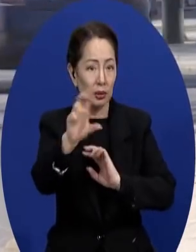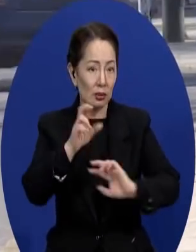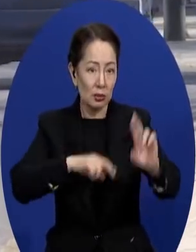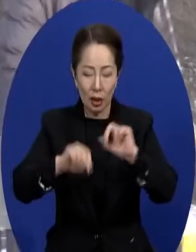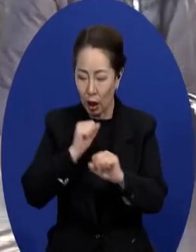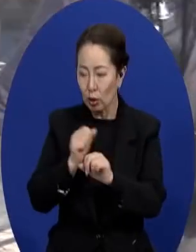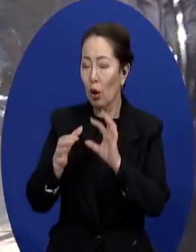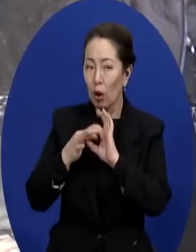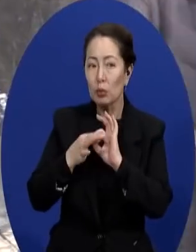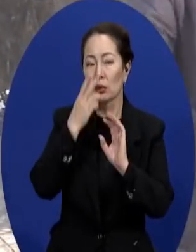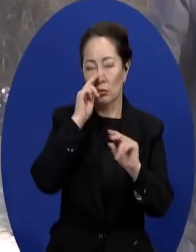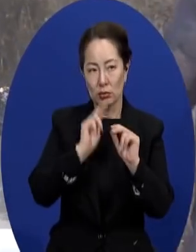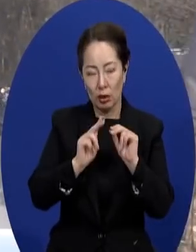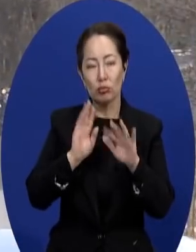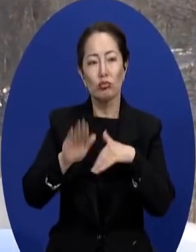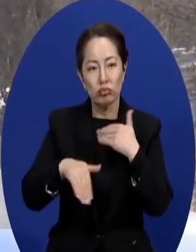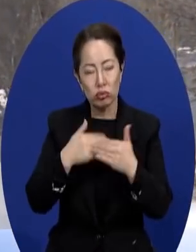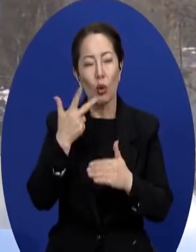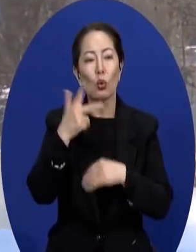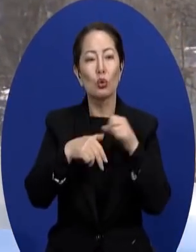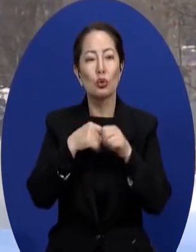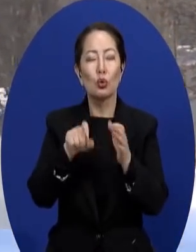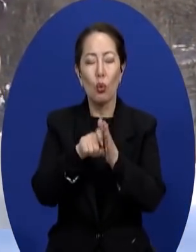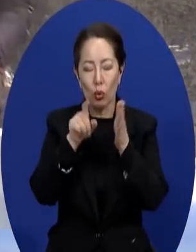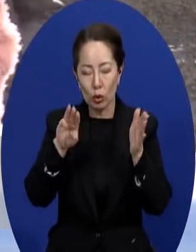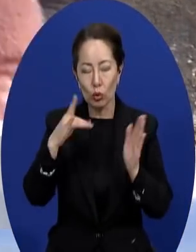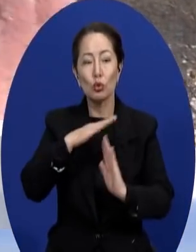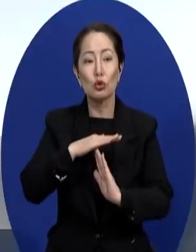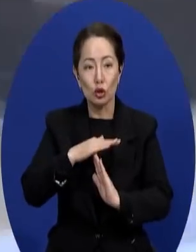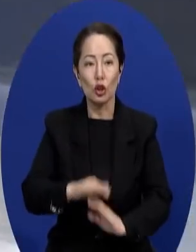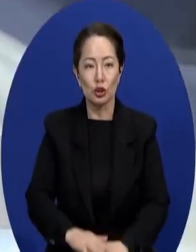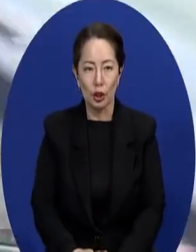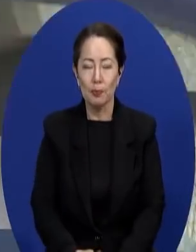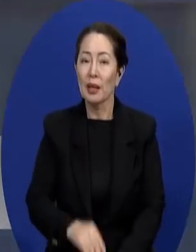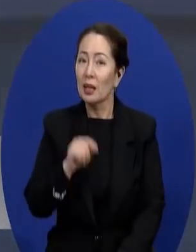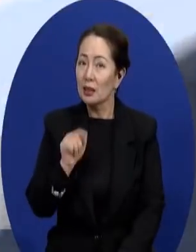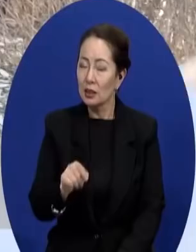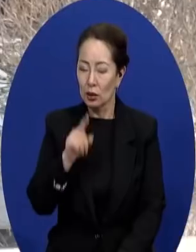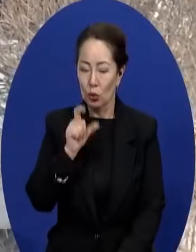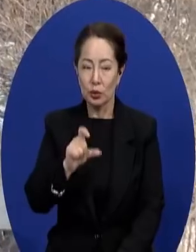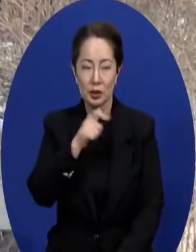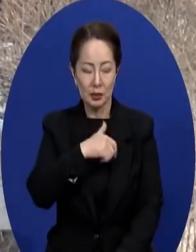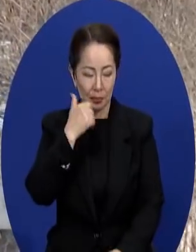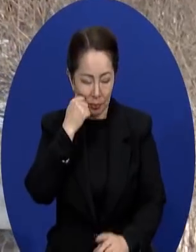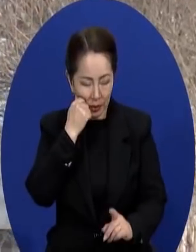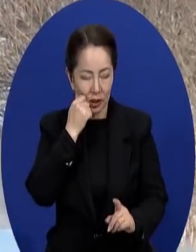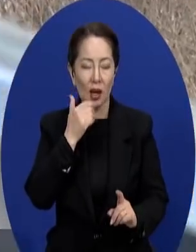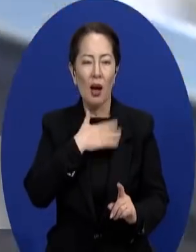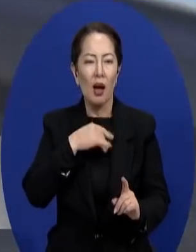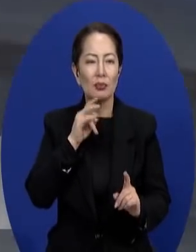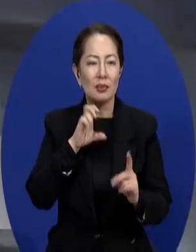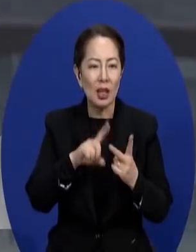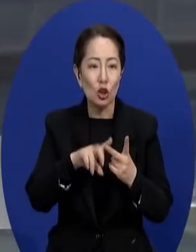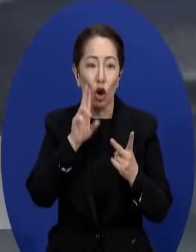эрхлэхтэй холбоотой бүхэл хяналт шалгалтыг ийхүү 3 жилийн хугацаатаагаар зогсоож байна. Харин хүний эрүүл мэнд амнаас хоол хүнстэй холбоотой